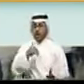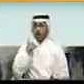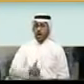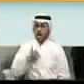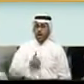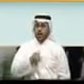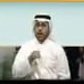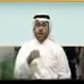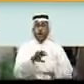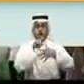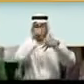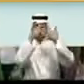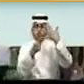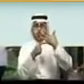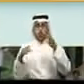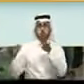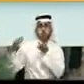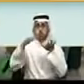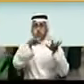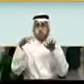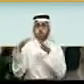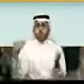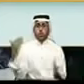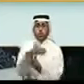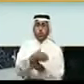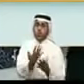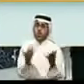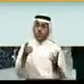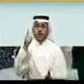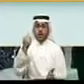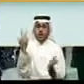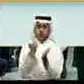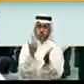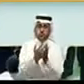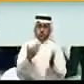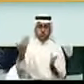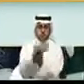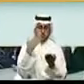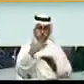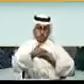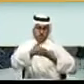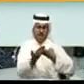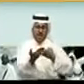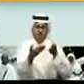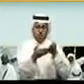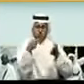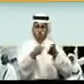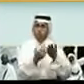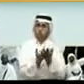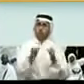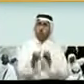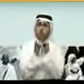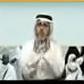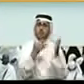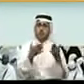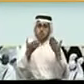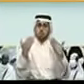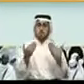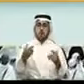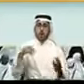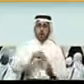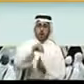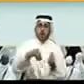خامسا. ويهدف المؤشر الأسبوعي إلى تتبع حركة التأشيرات والقدوم والمغادرة بما يسهم في الارتقاء بجودة